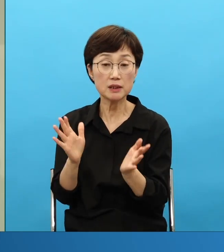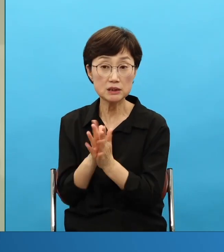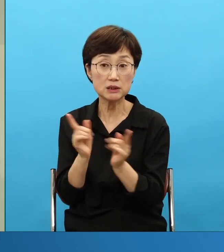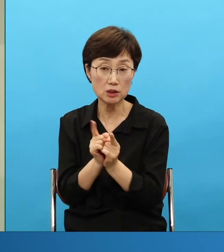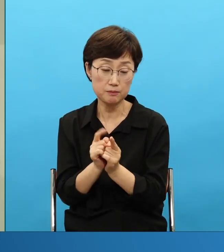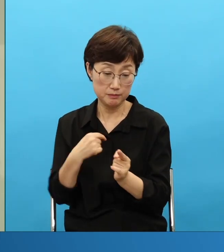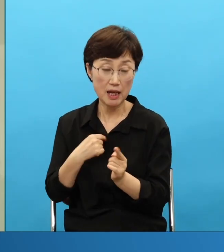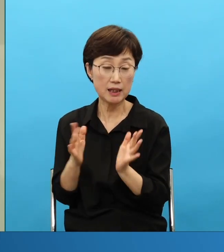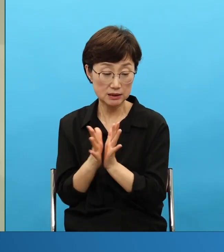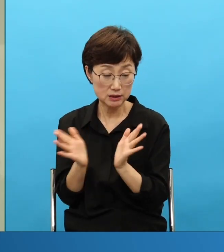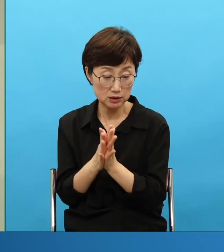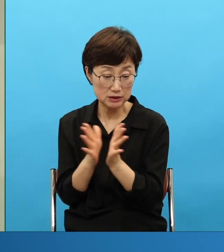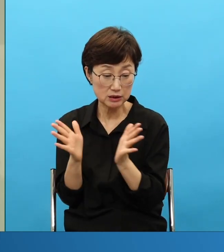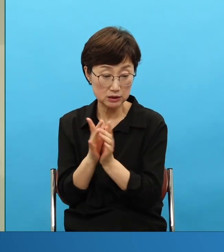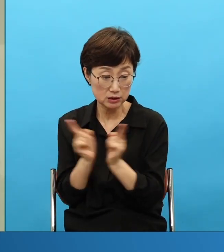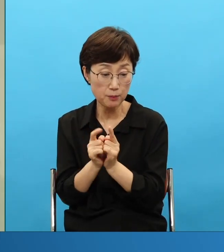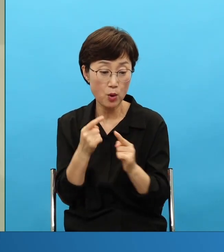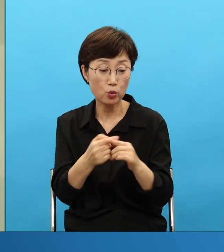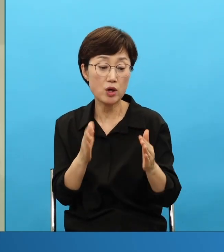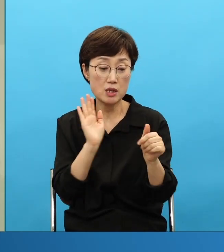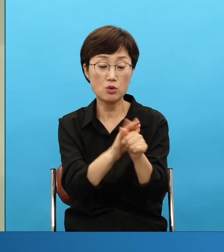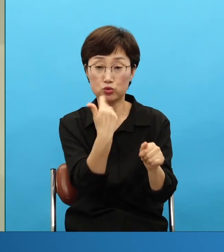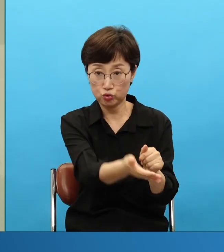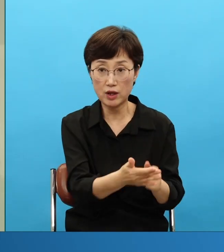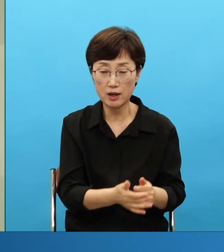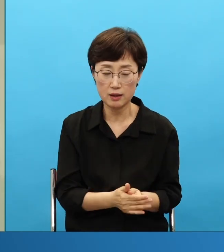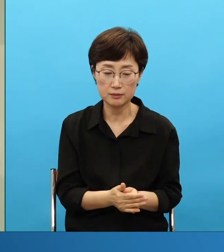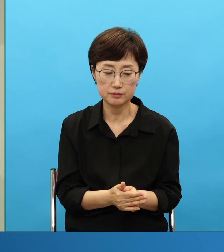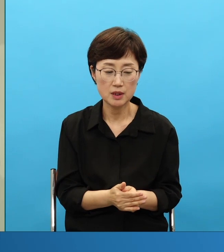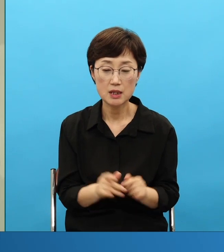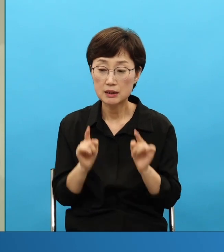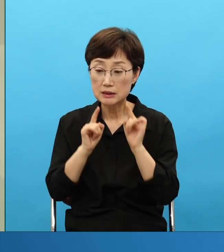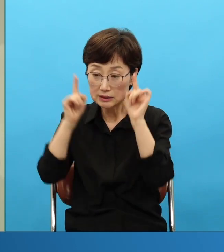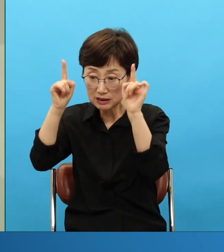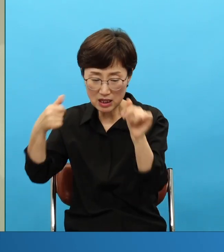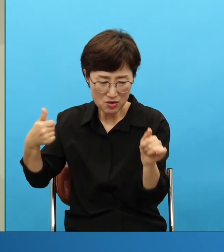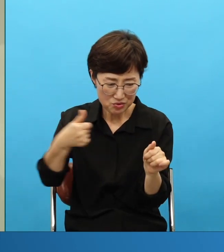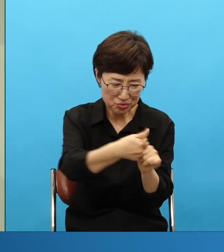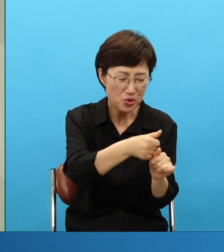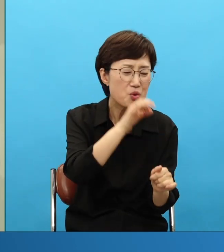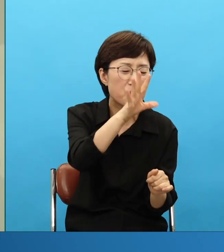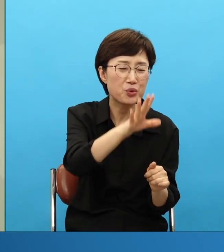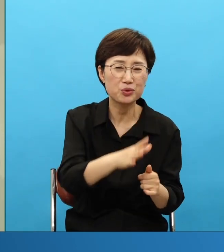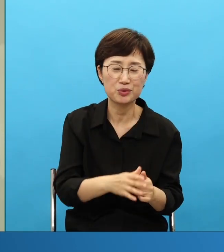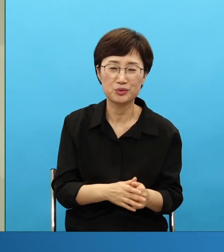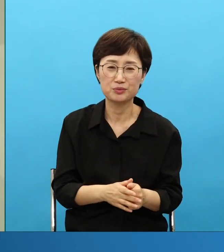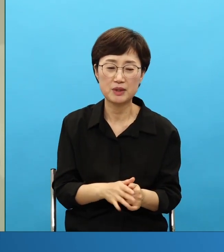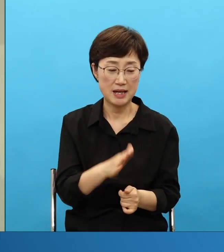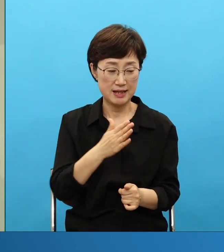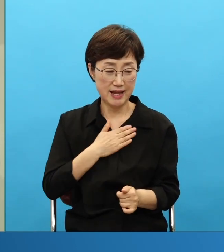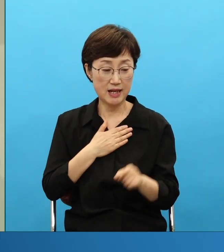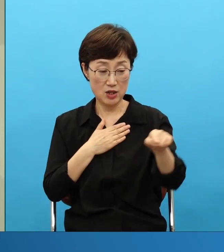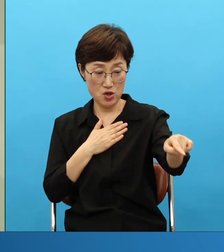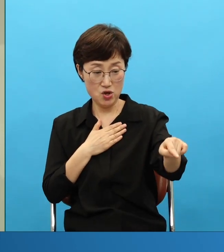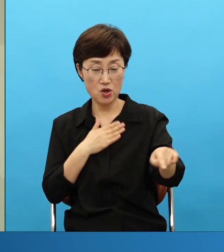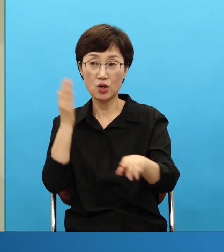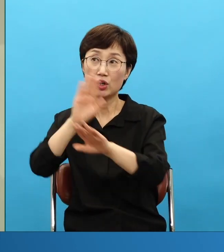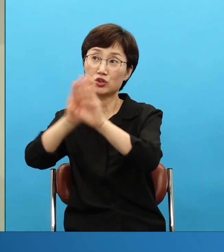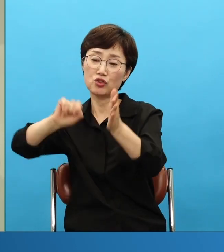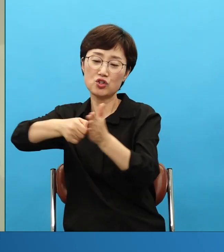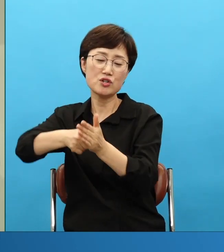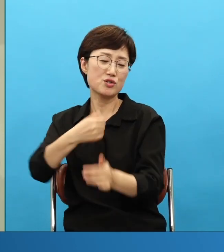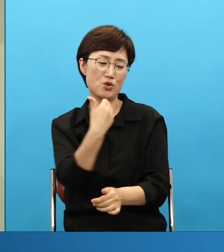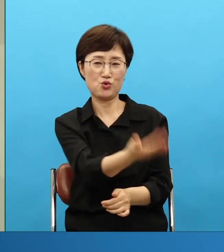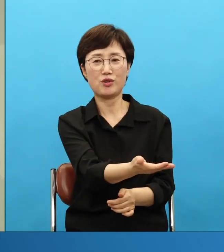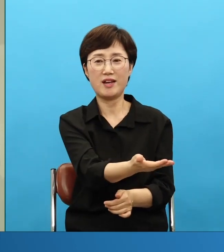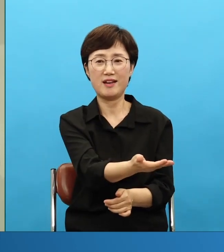build my church. 음부의 권세 너를 이기지 못할 것이다. And the gates of Hades will not overcome you. 내가 네게 천국 열쇠를 And I give 주라. you the keys